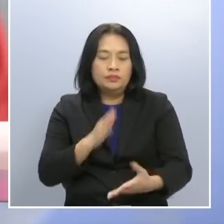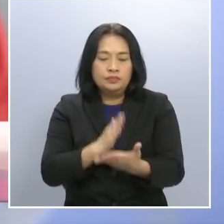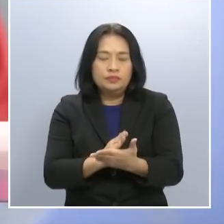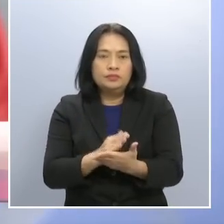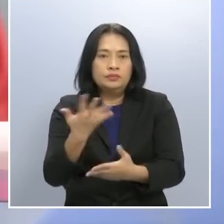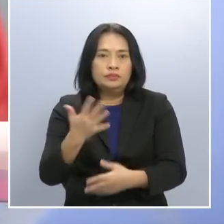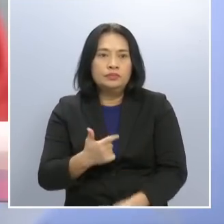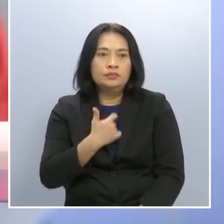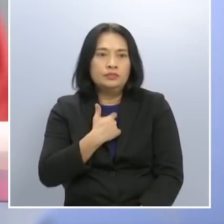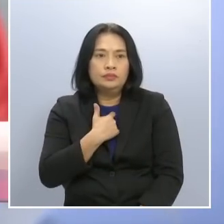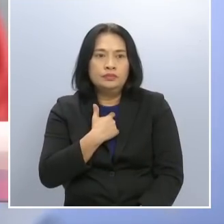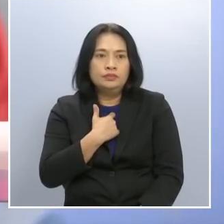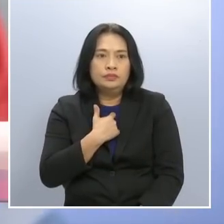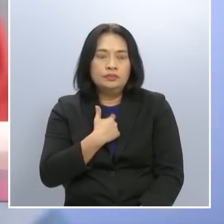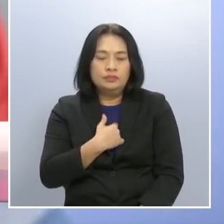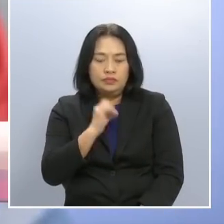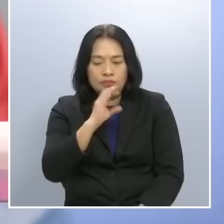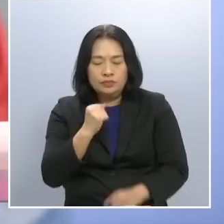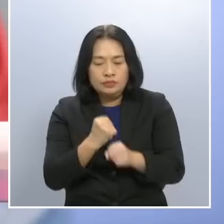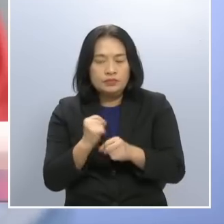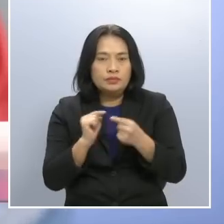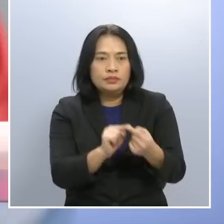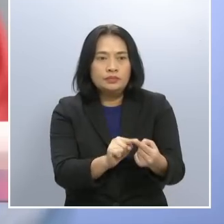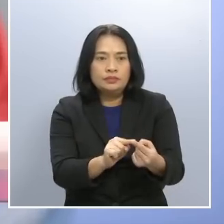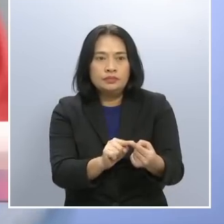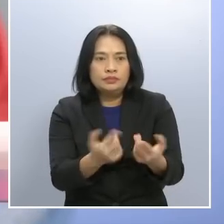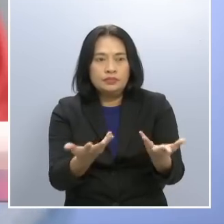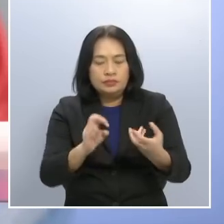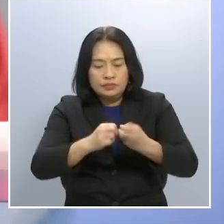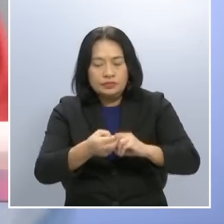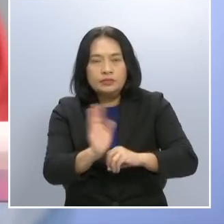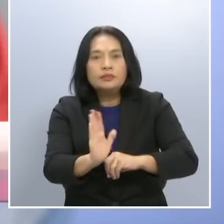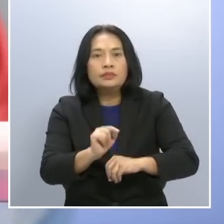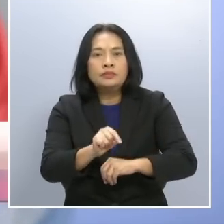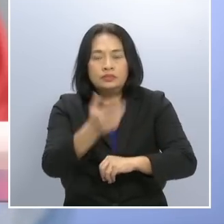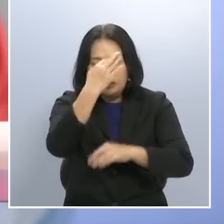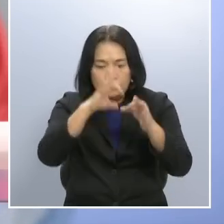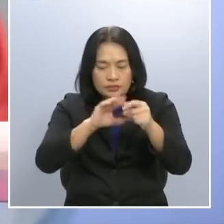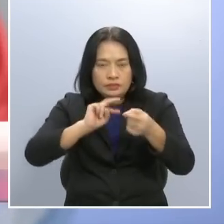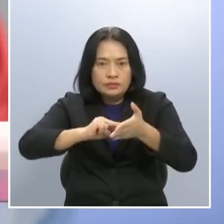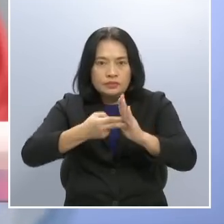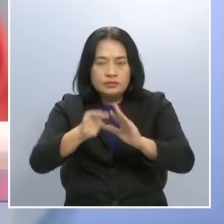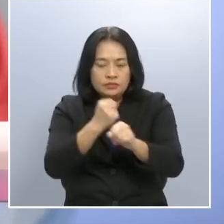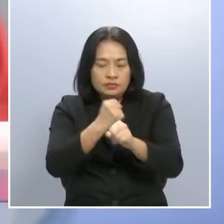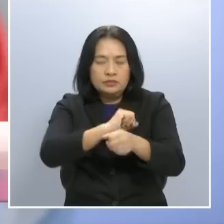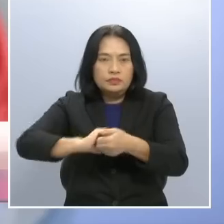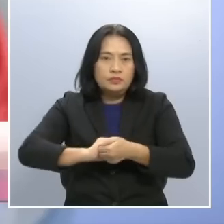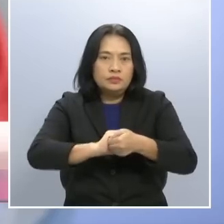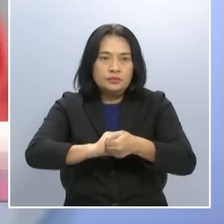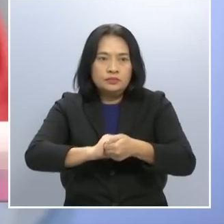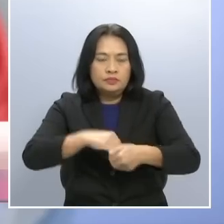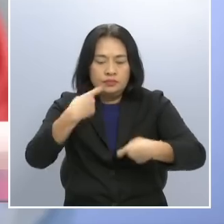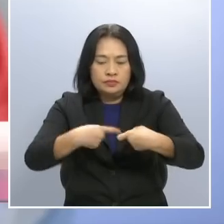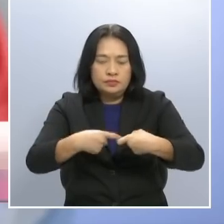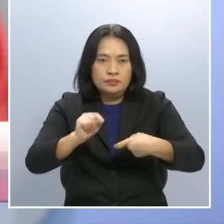ยุดผมก็ต้องเล่นต่ออย่าไปสร้างเรื่องเลยเพราะมันจะหมายถึงการทำงานร่วมกันไม่